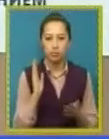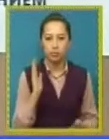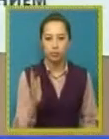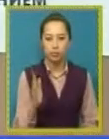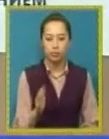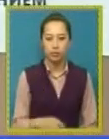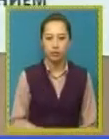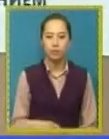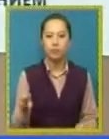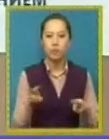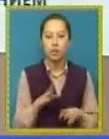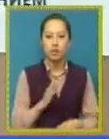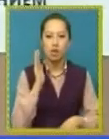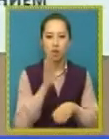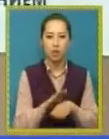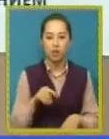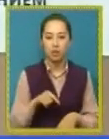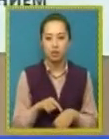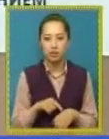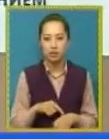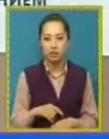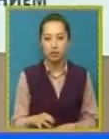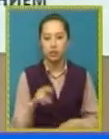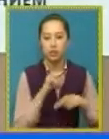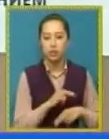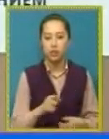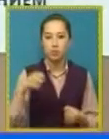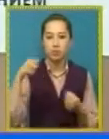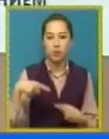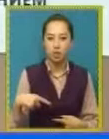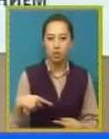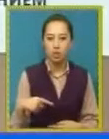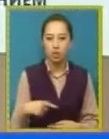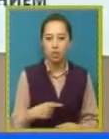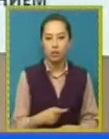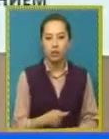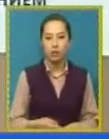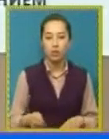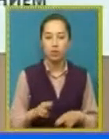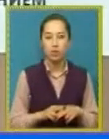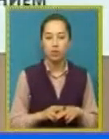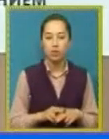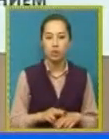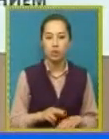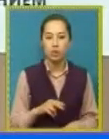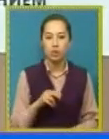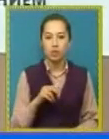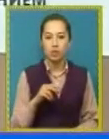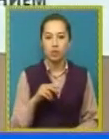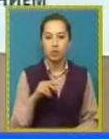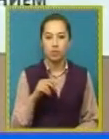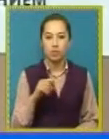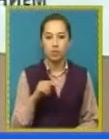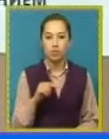әкімінің тапсырмасымен мынау қоқыс алушыларын сәйкестендіруге мынау достар бейбіт контейнер деген мәселе